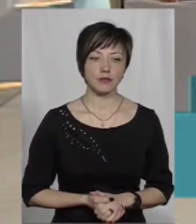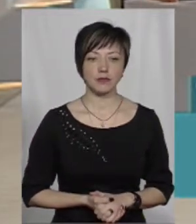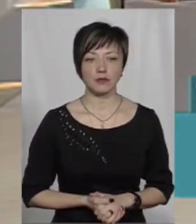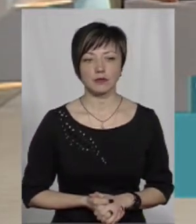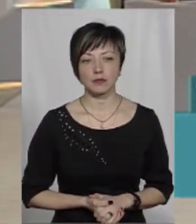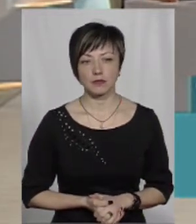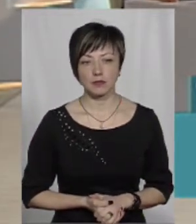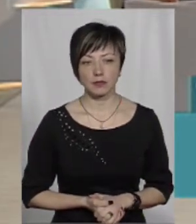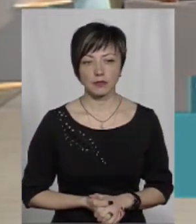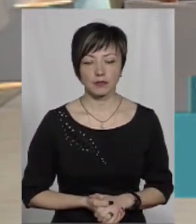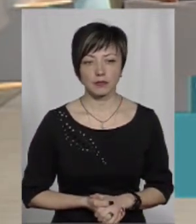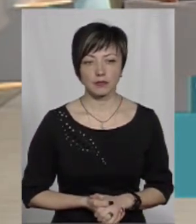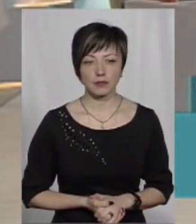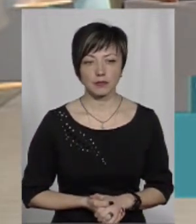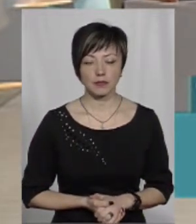Зрозуміло.